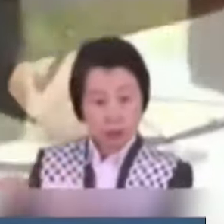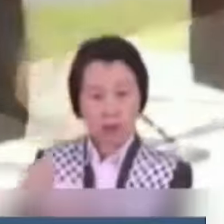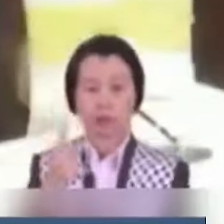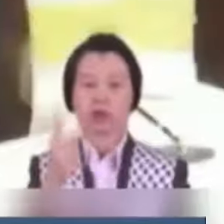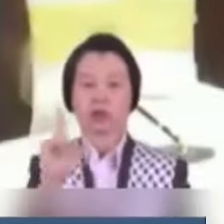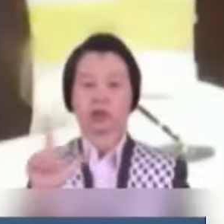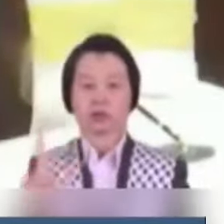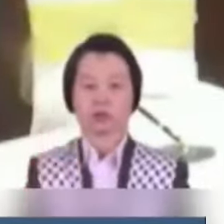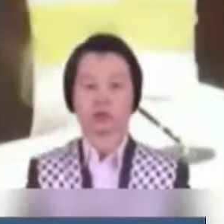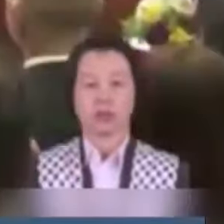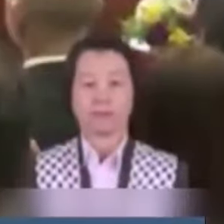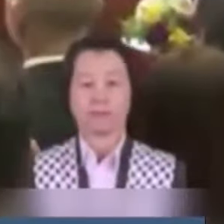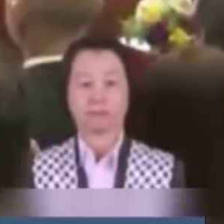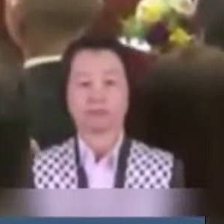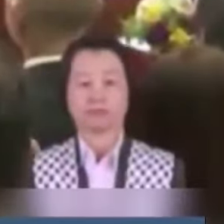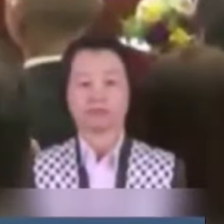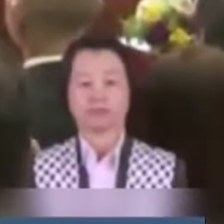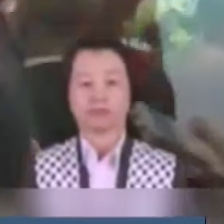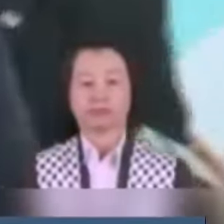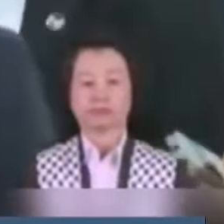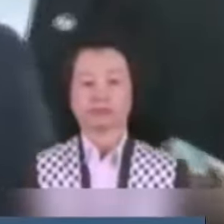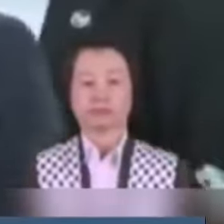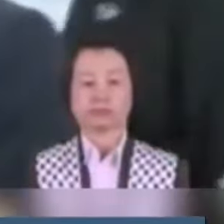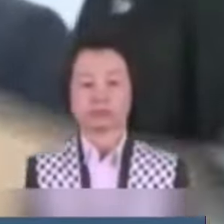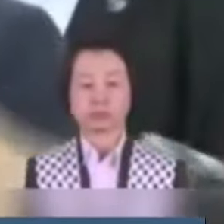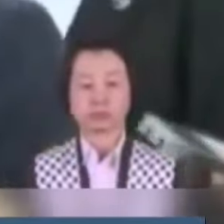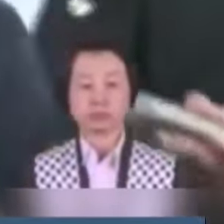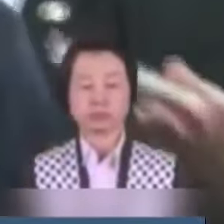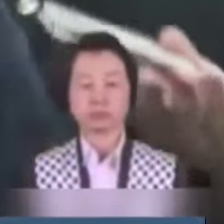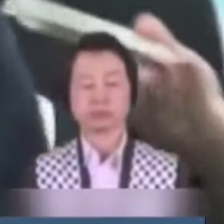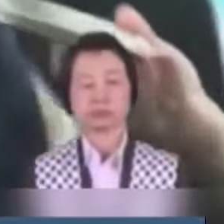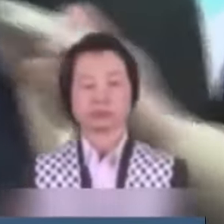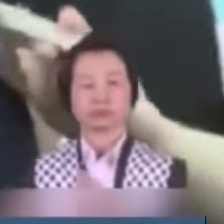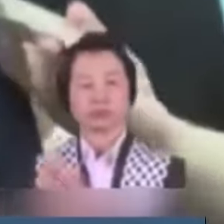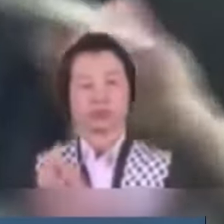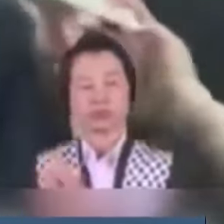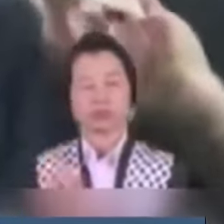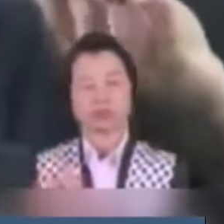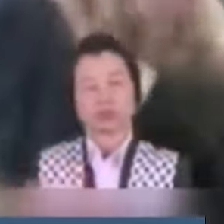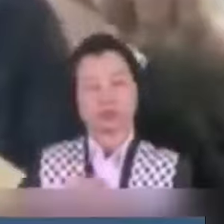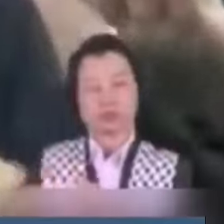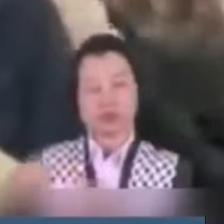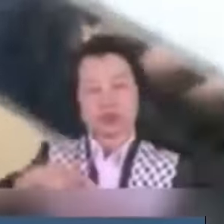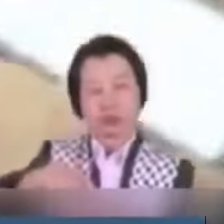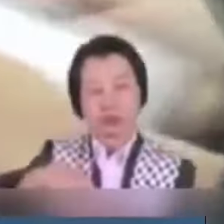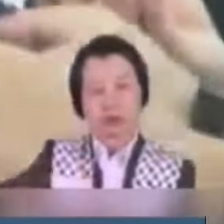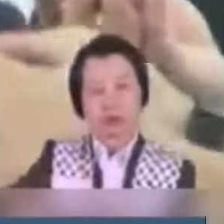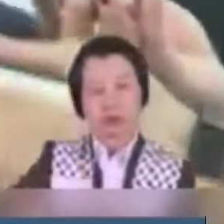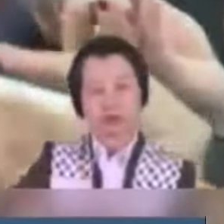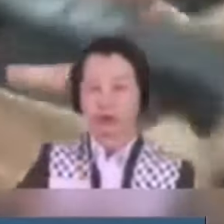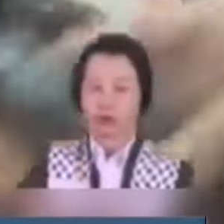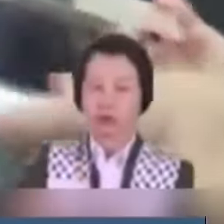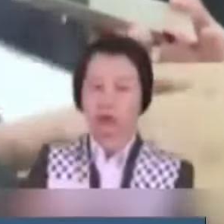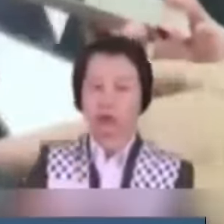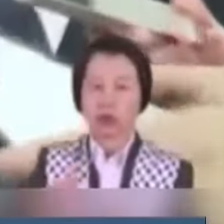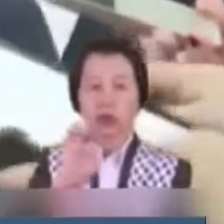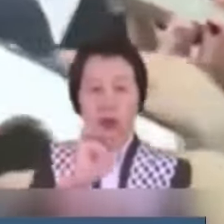ke jam klinikital dibuka pejalai ke ud dip laluemus ke bayar